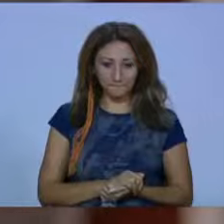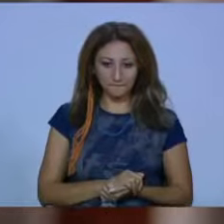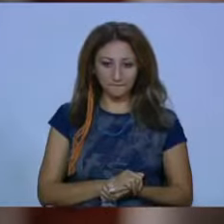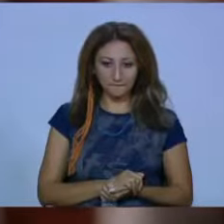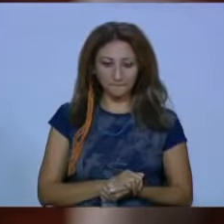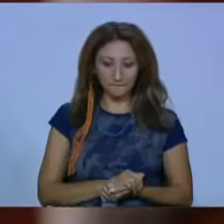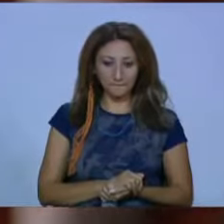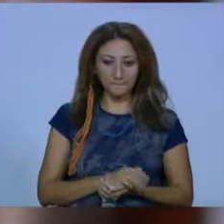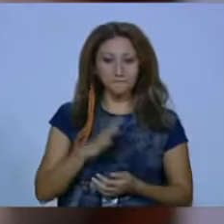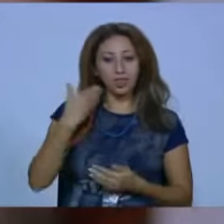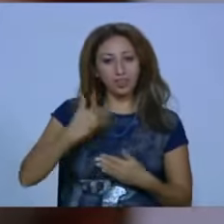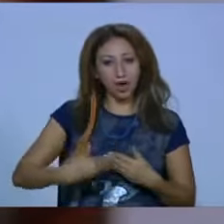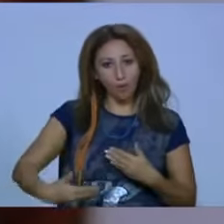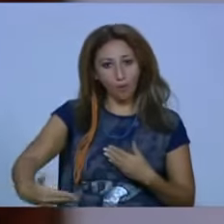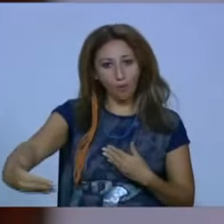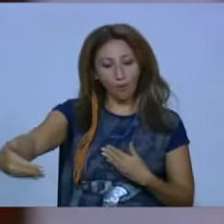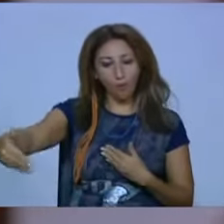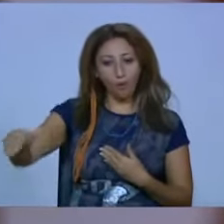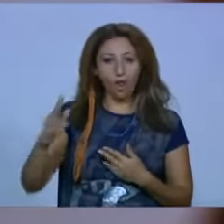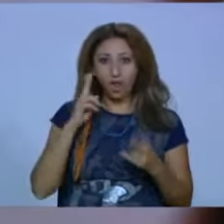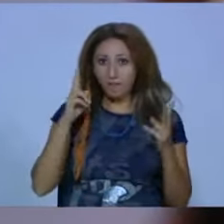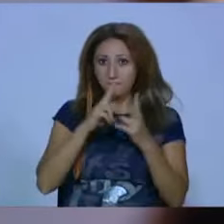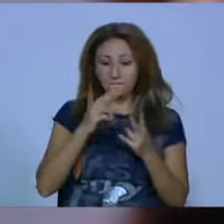طويل الغياب